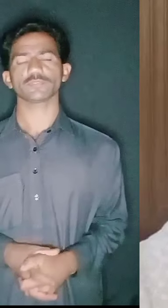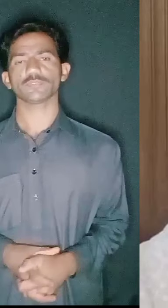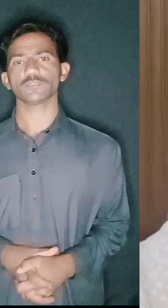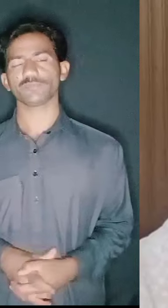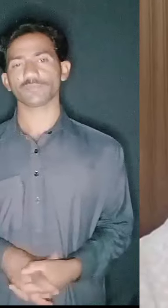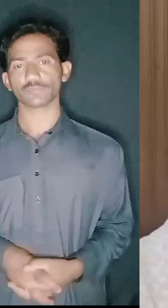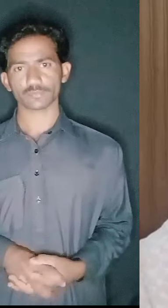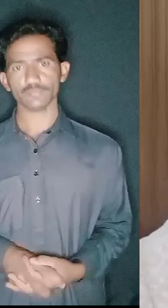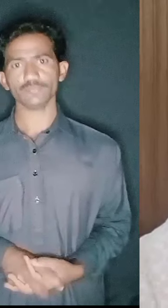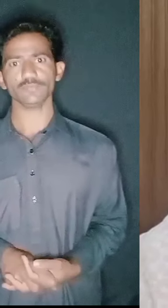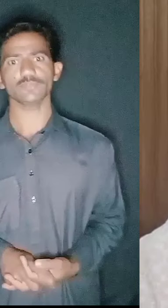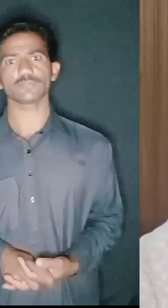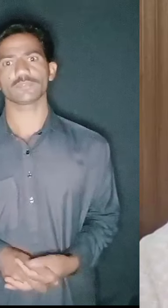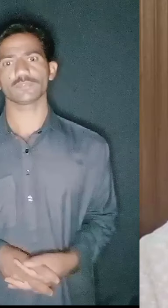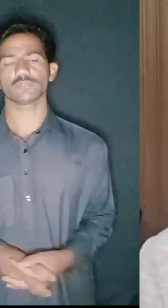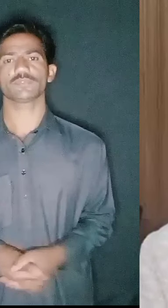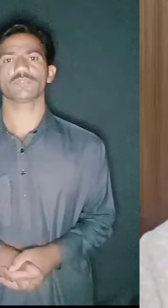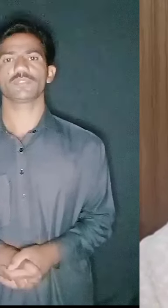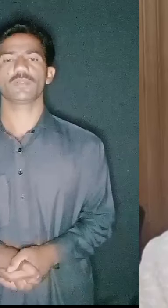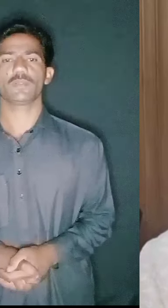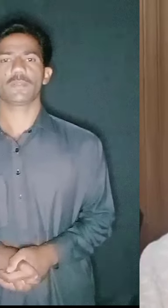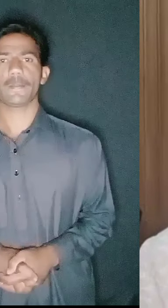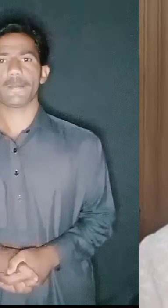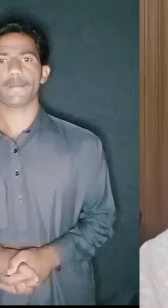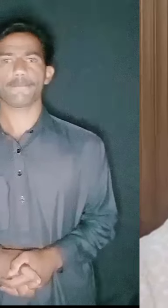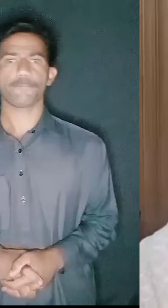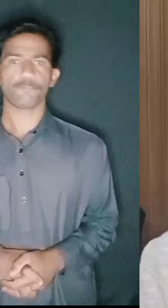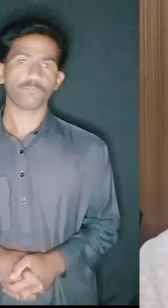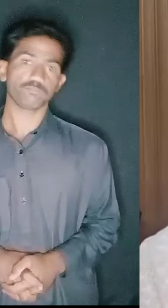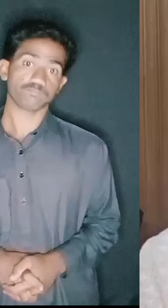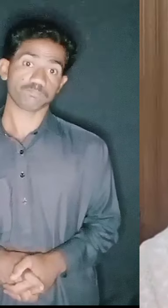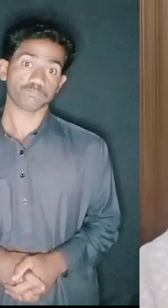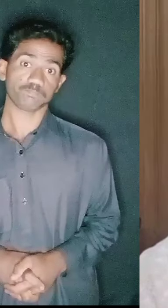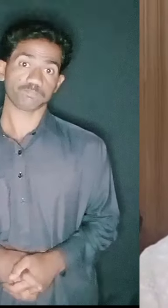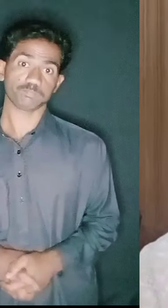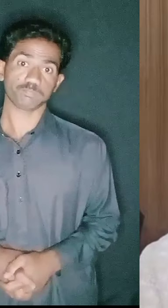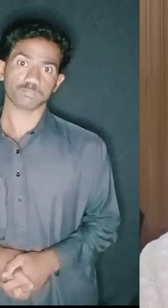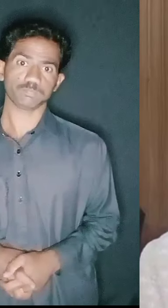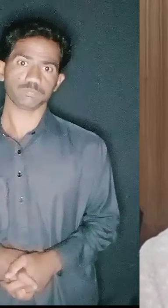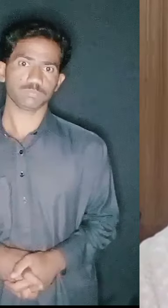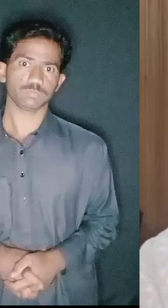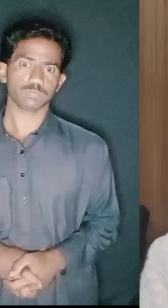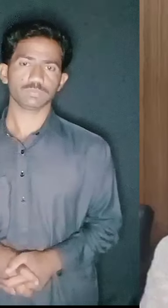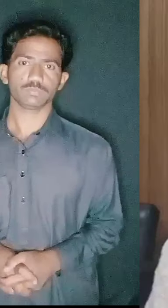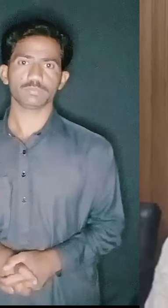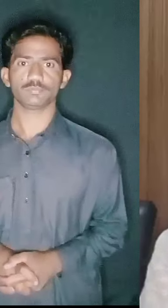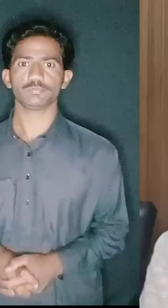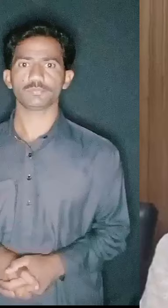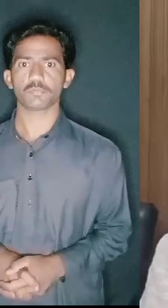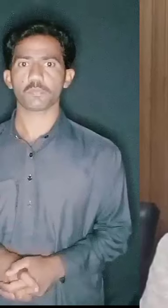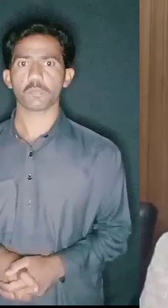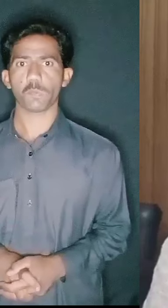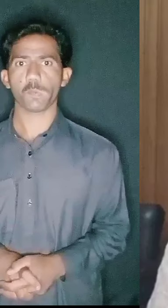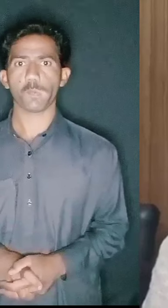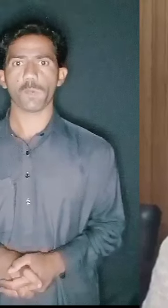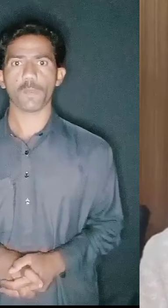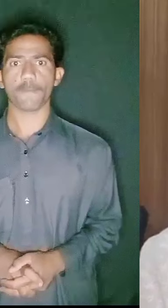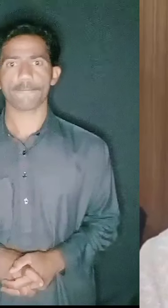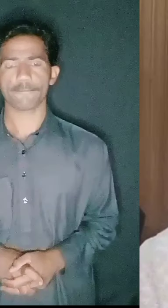जो शोहर है किसी औरत के साथ मामलात बना ले या बीवी किसी और नौजवान के साथ गलत मामलात बना ले, इसका ये मतलब तो